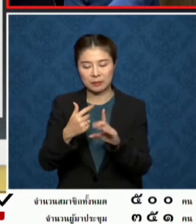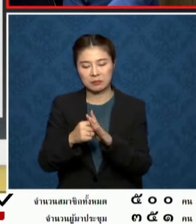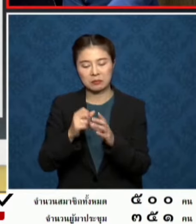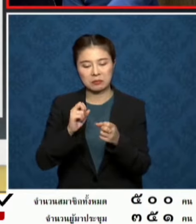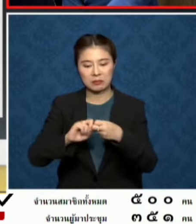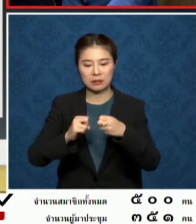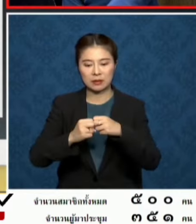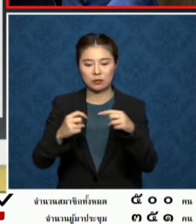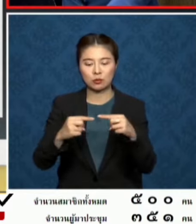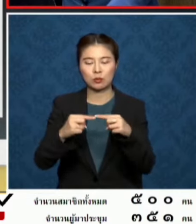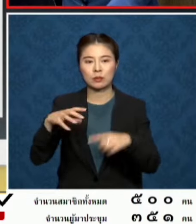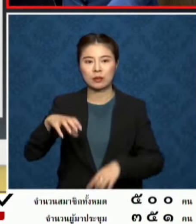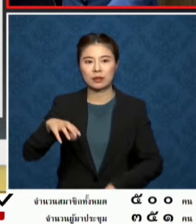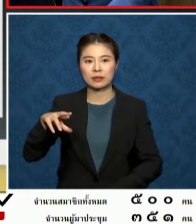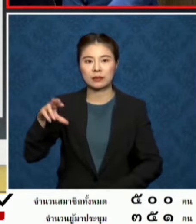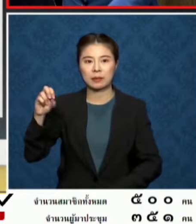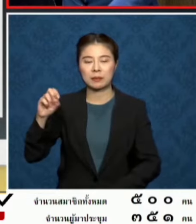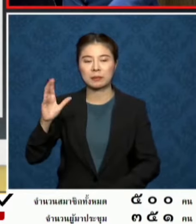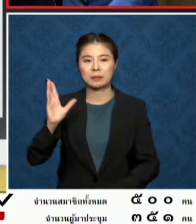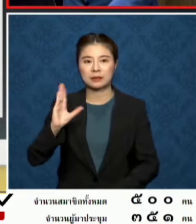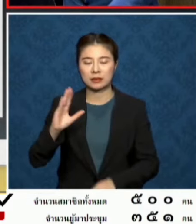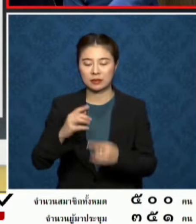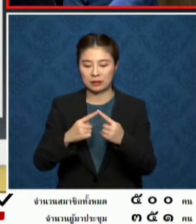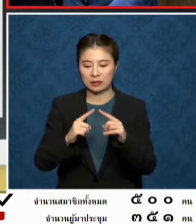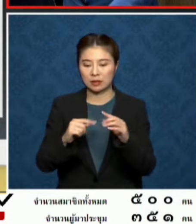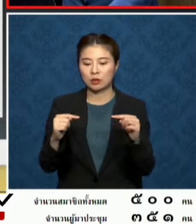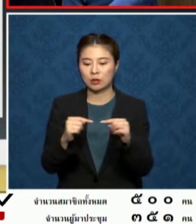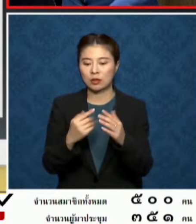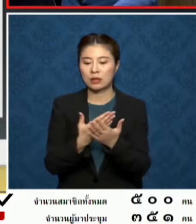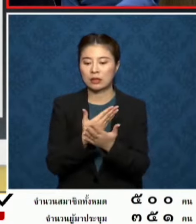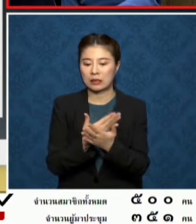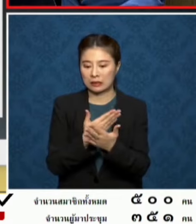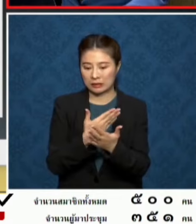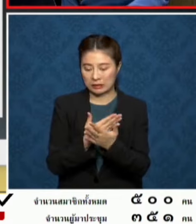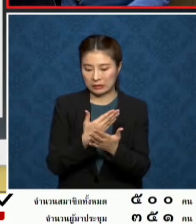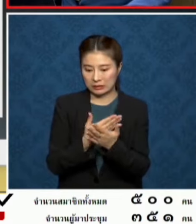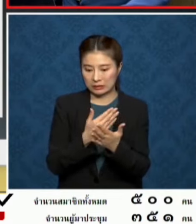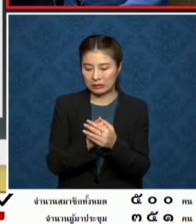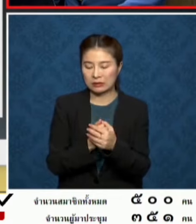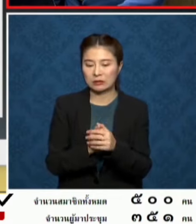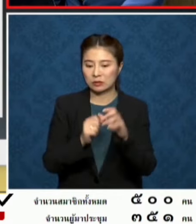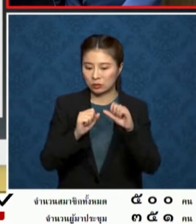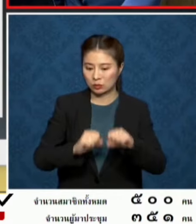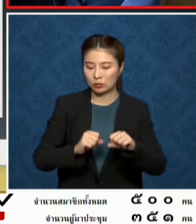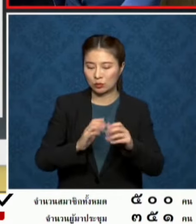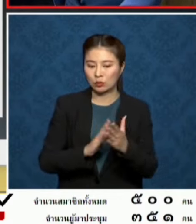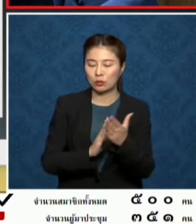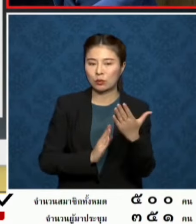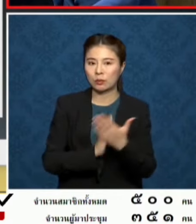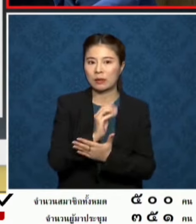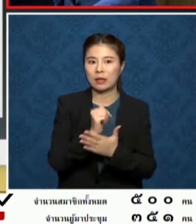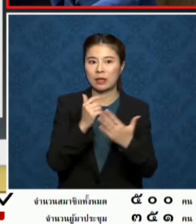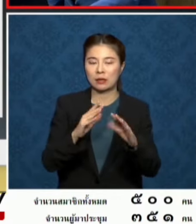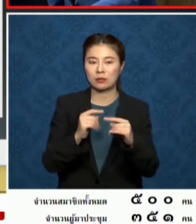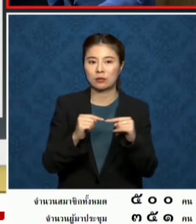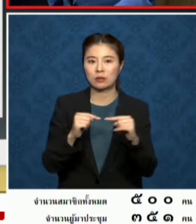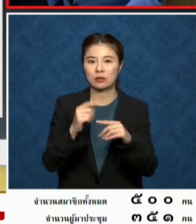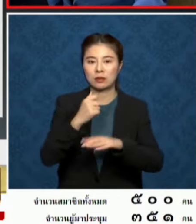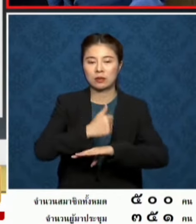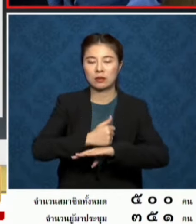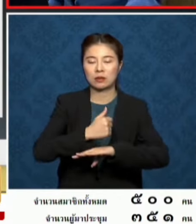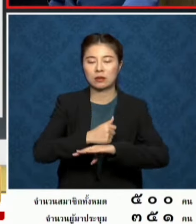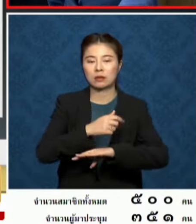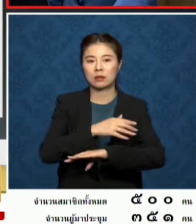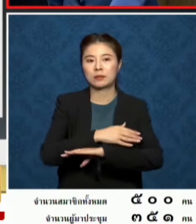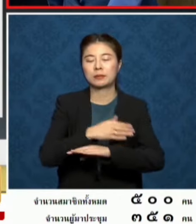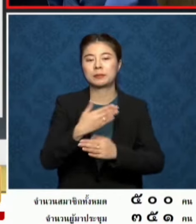ากที่สภาเนื่องจากว่าสำนักงบประมาณได้มีการอนุมัติงบประมาณไปพรางก่อนแล้วนะคะถึงแม้ว่าจะเป็นดุลพินิจของผอ.สำนักงบประม